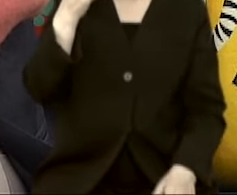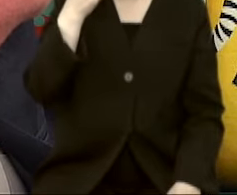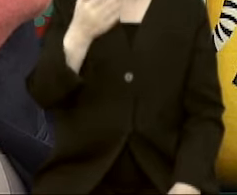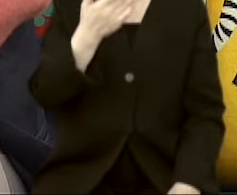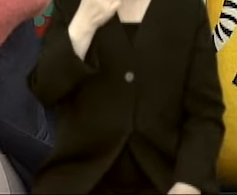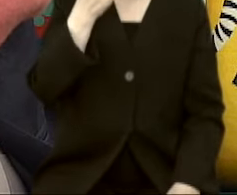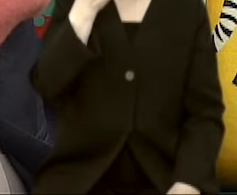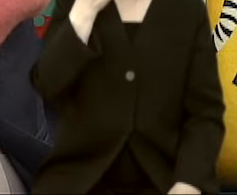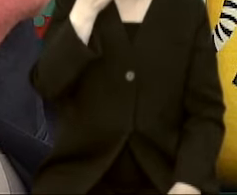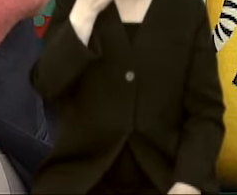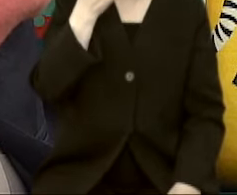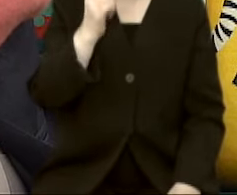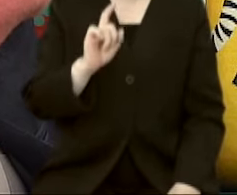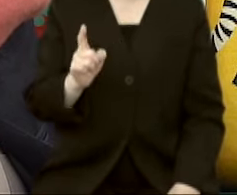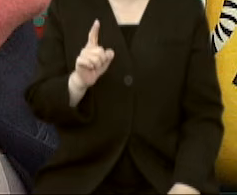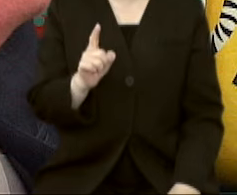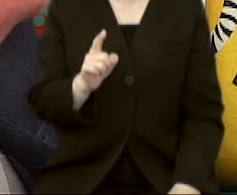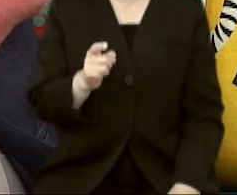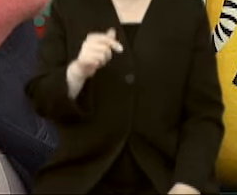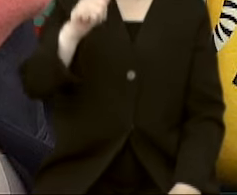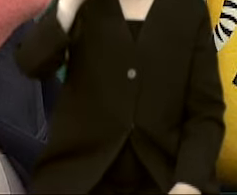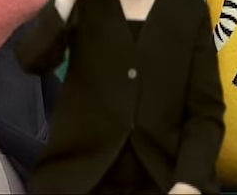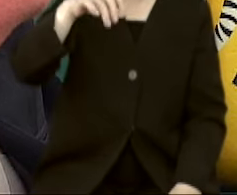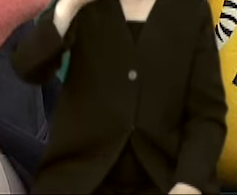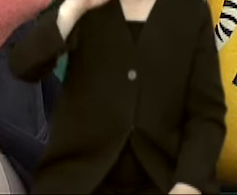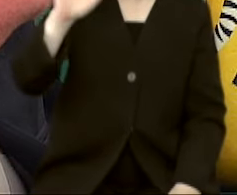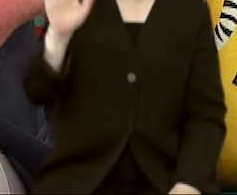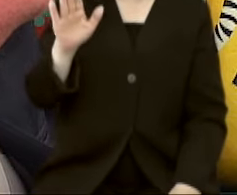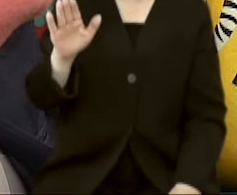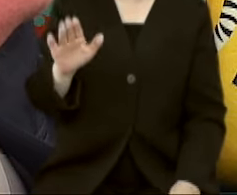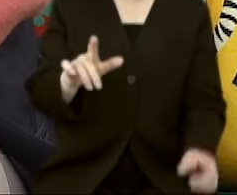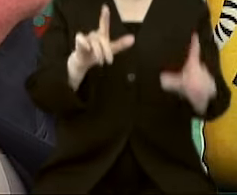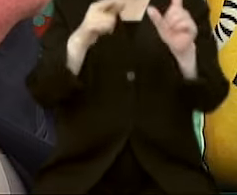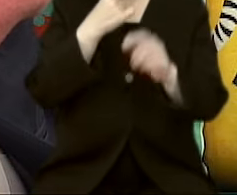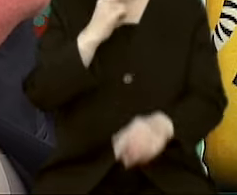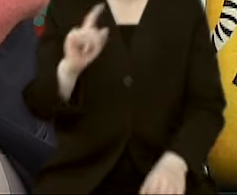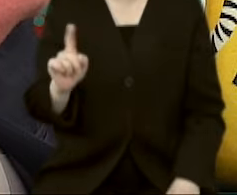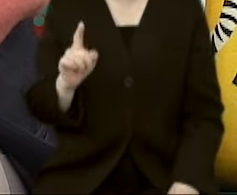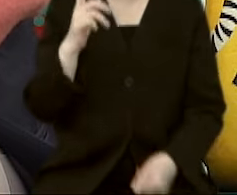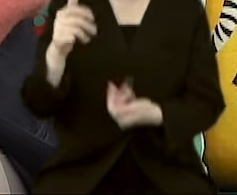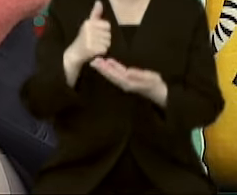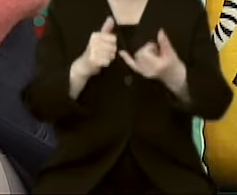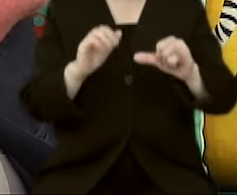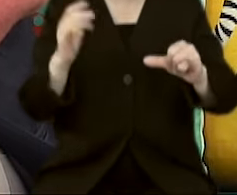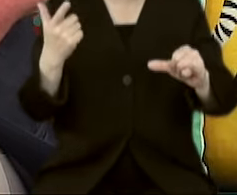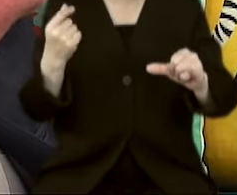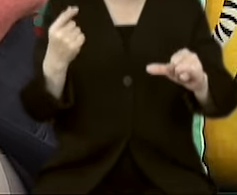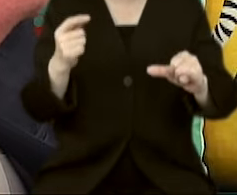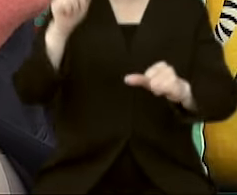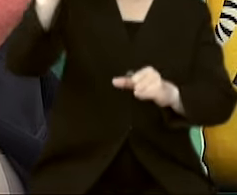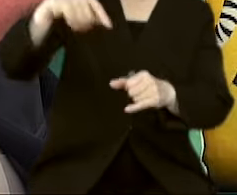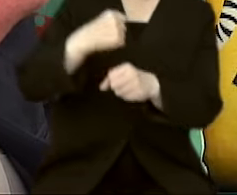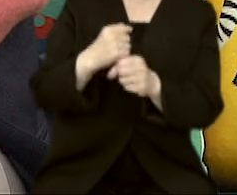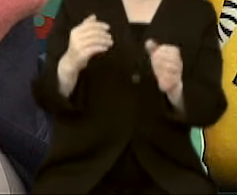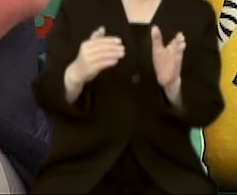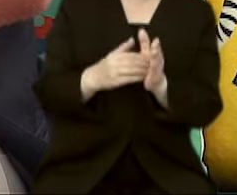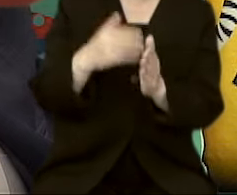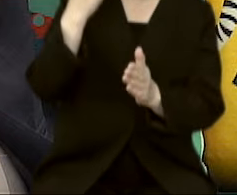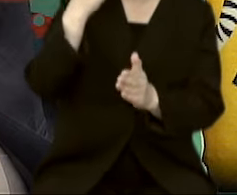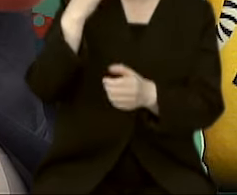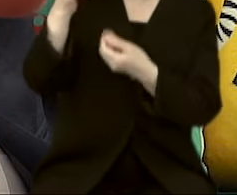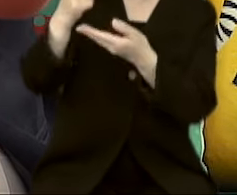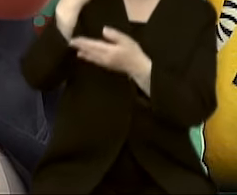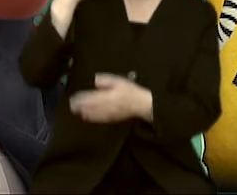못하고 먹지도 못하고 이 척박한 이곳에서 살기를 원하느냐. 하나님의 자녀가 되면 이 우주 만물을 창조하신 분이